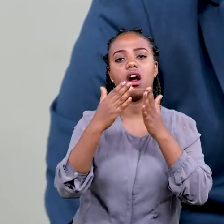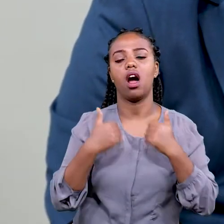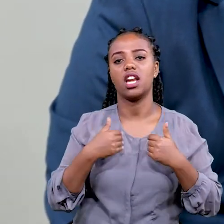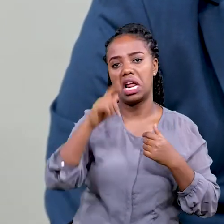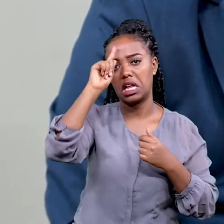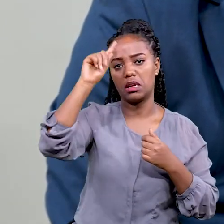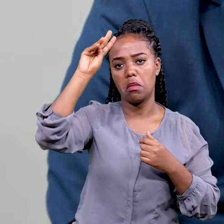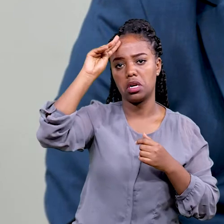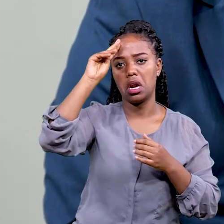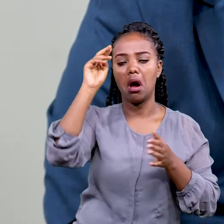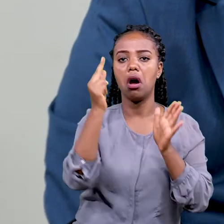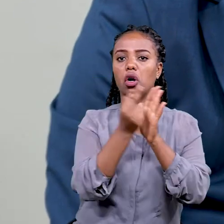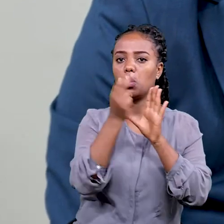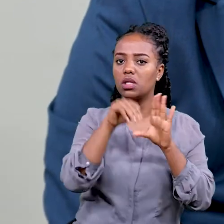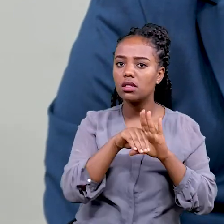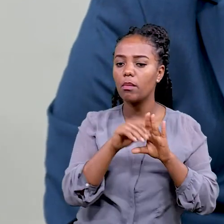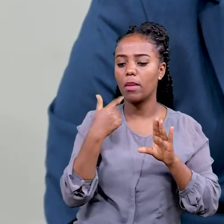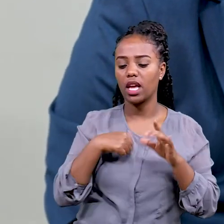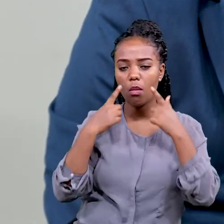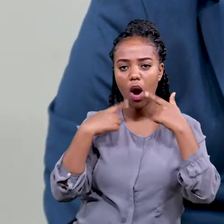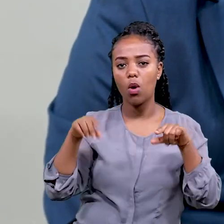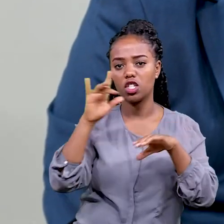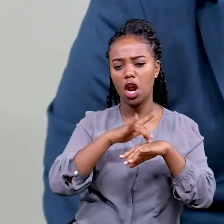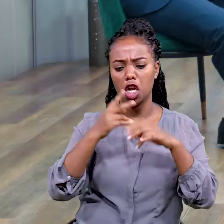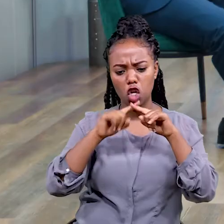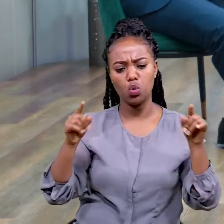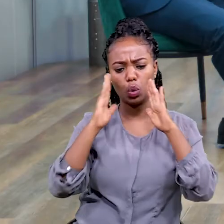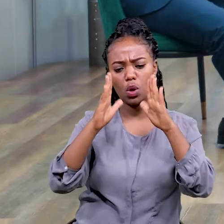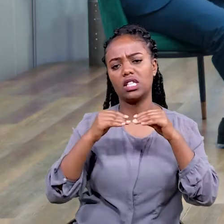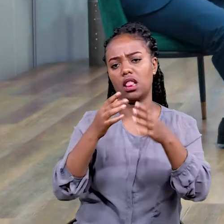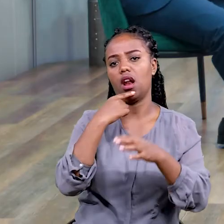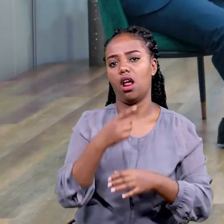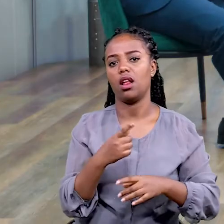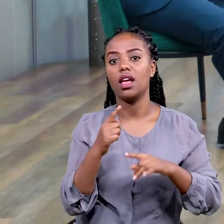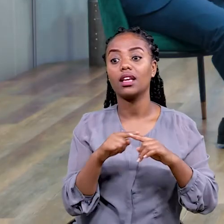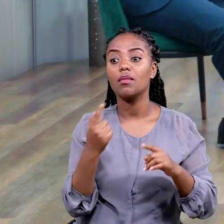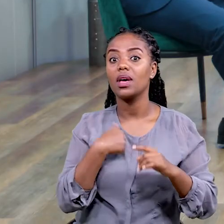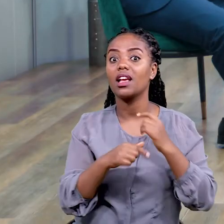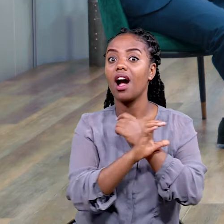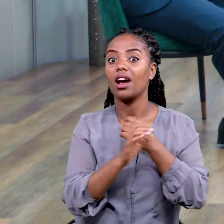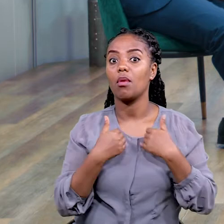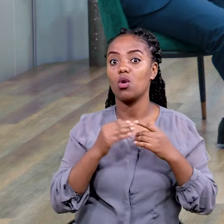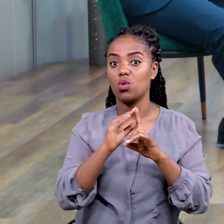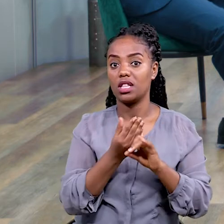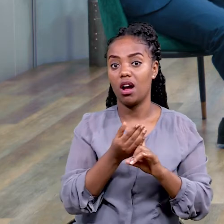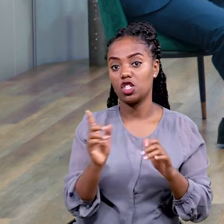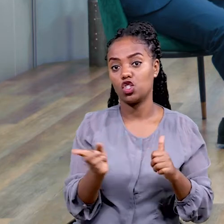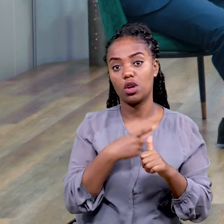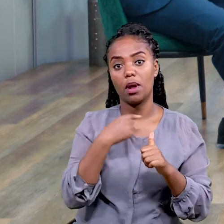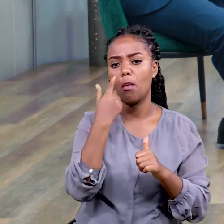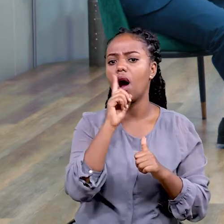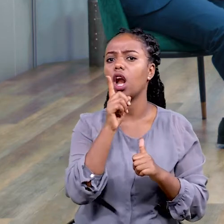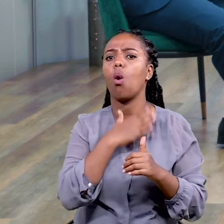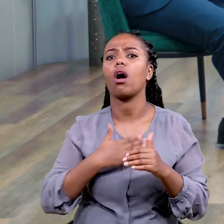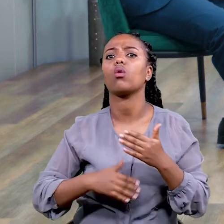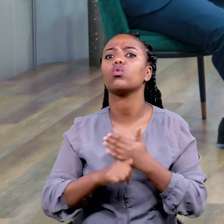በኔልሰን ማንዴላ ሩልስም በእኛም አዋጆች ላይ ልዩ ትኩረት እንዲሰጣቸው፣ ግን በእኛ ሀገር ባለው ነባራዊ ሁኔታ ሲጀመር ማን